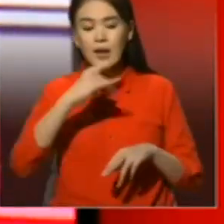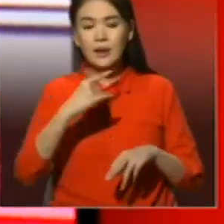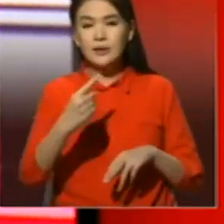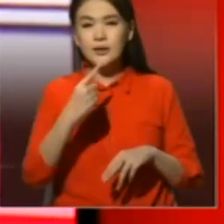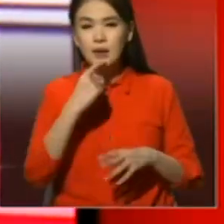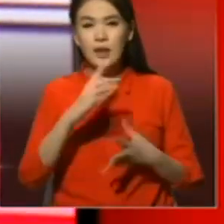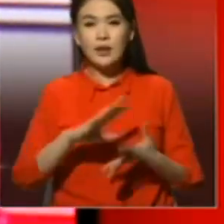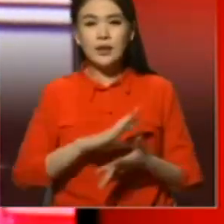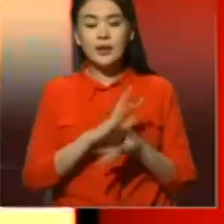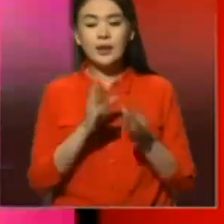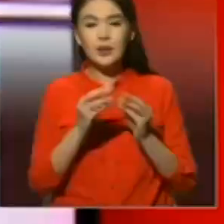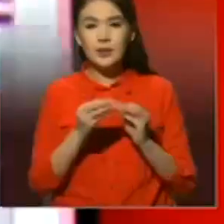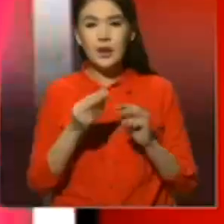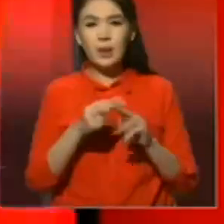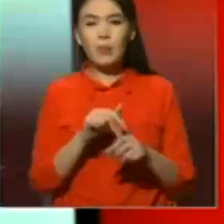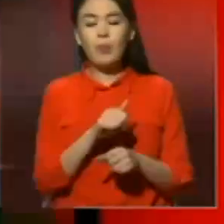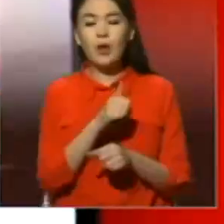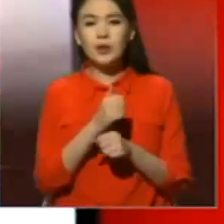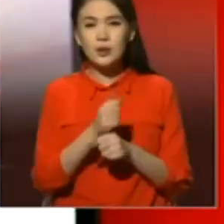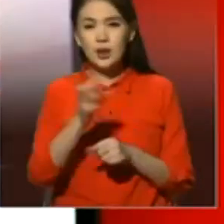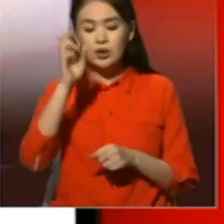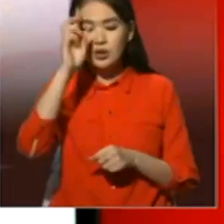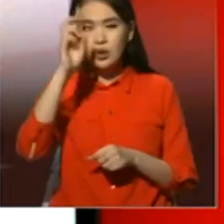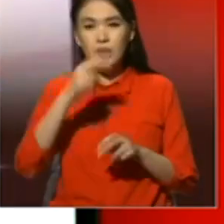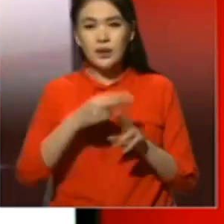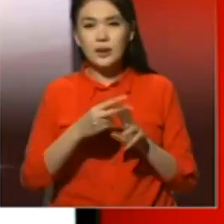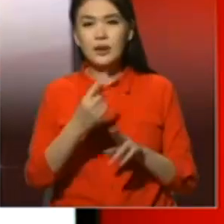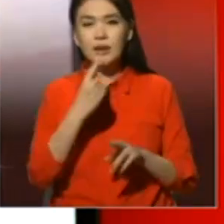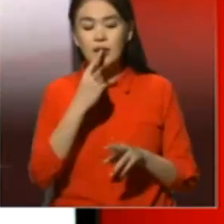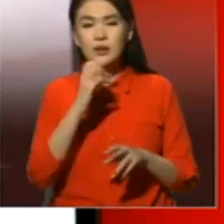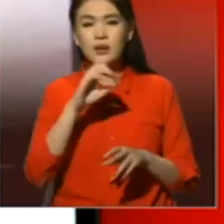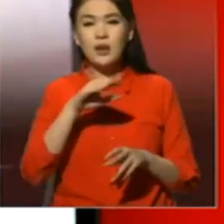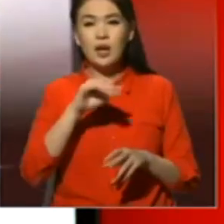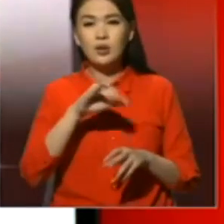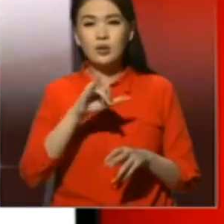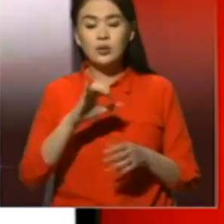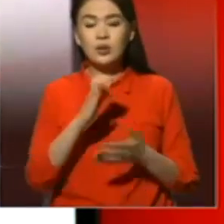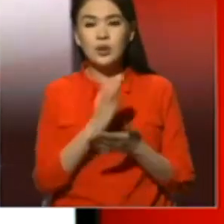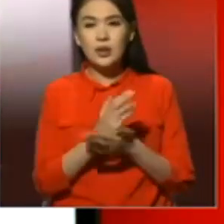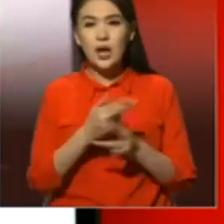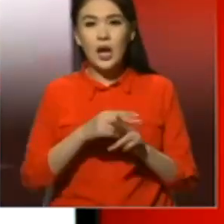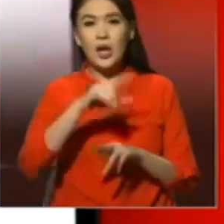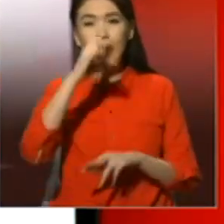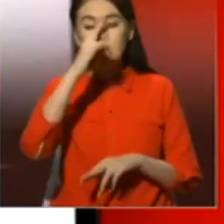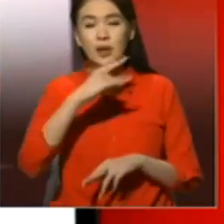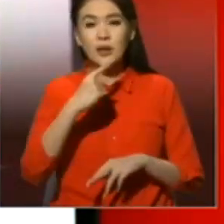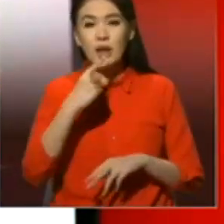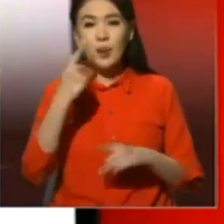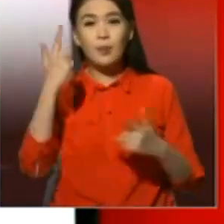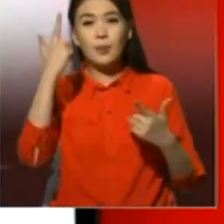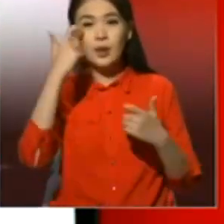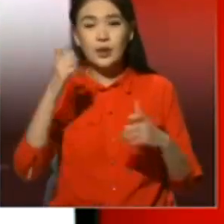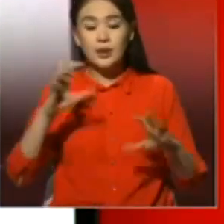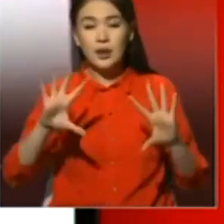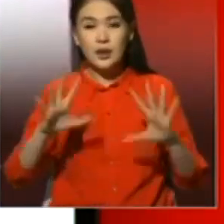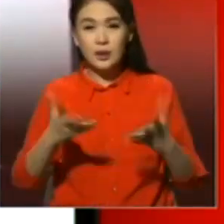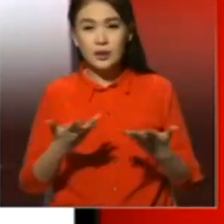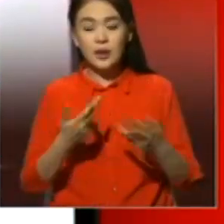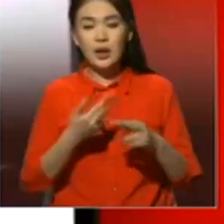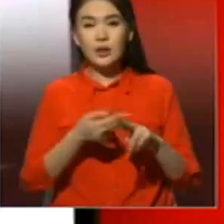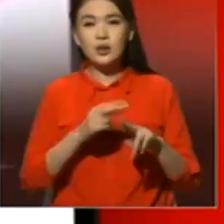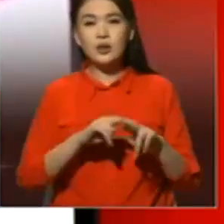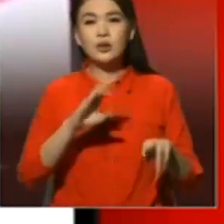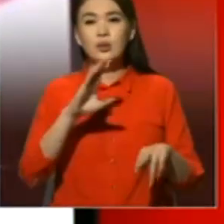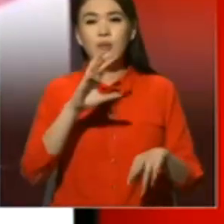негізгі орта жаңдай басты мемлекеттік тіл статусында тұр. Егер сен қазақ тілін білетін болсаң, әрине, бұл жерде бір